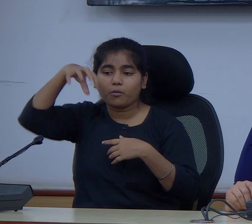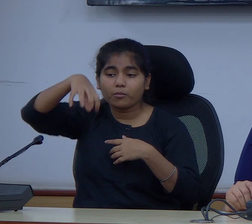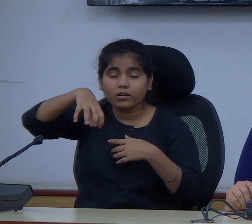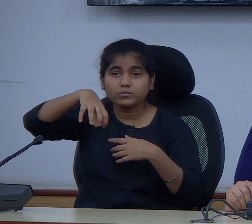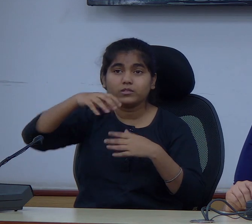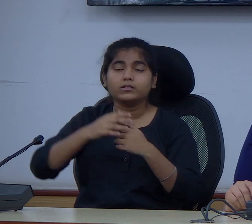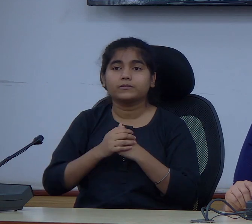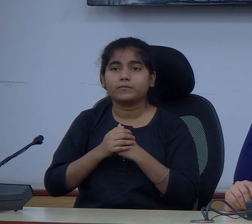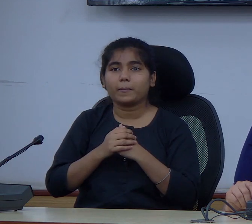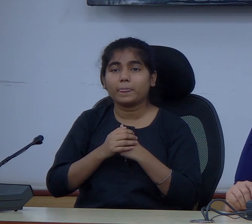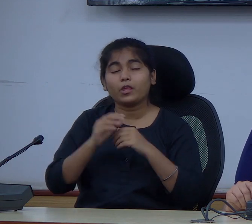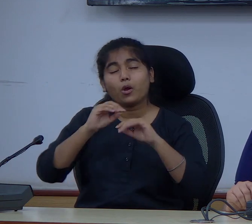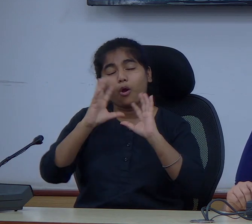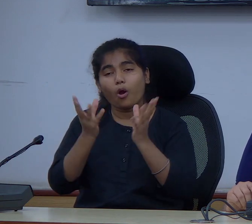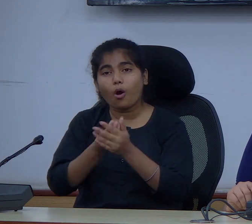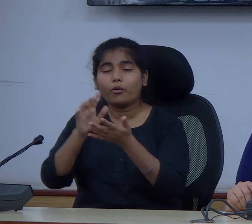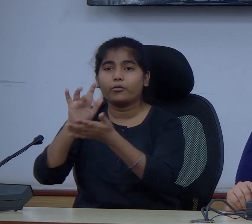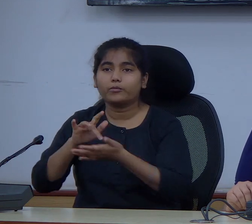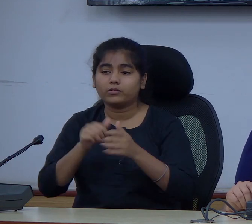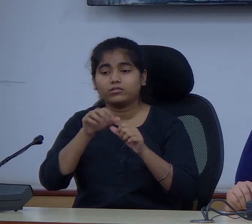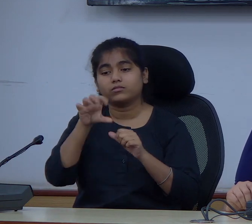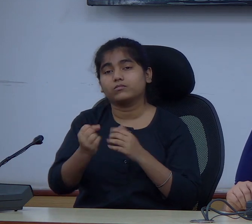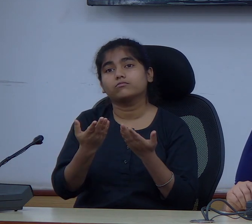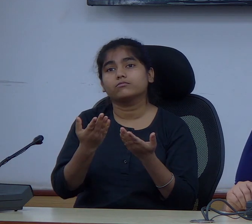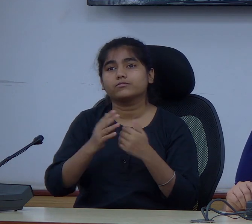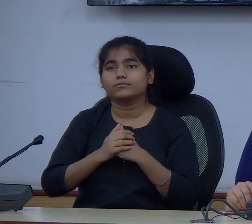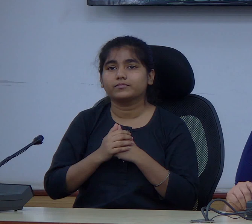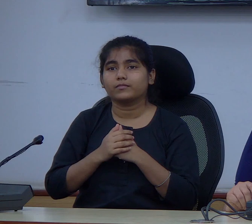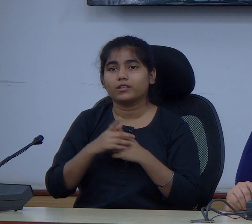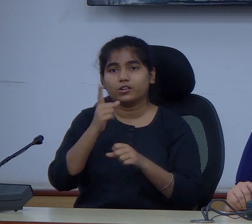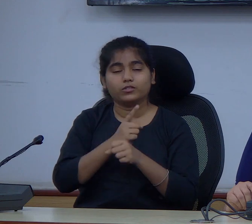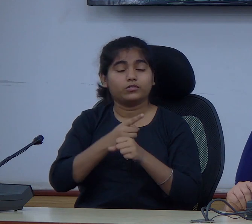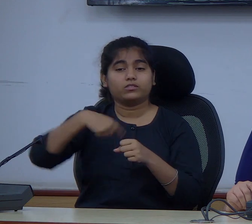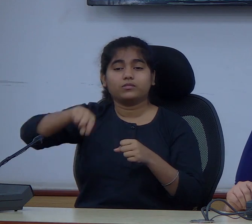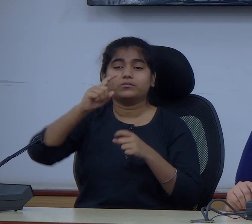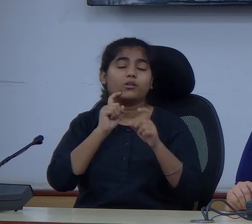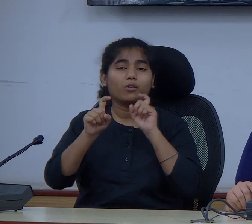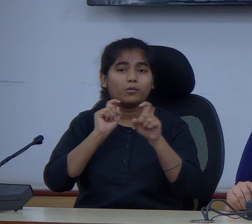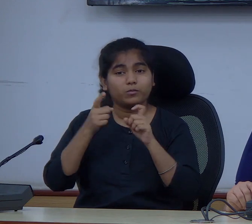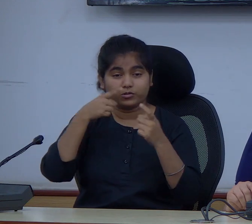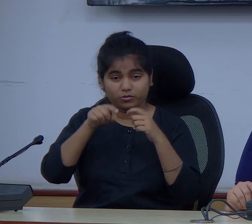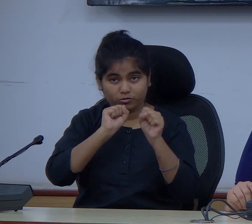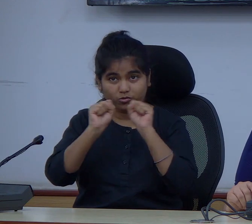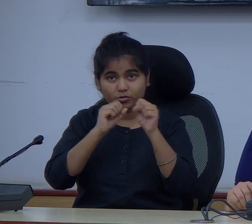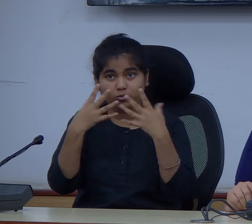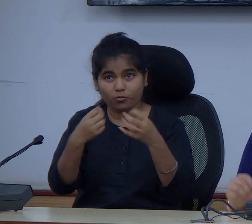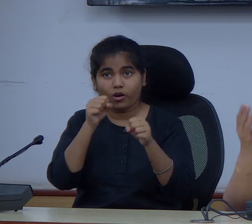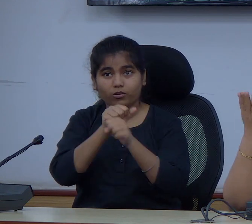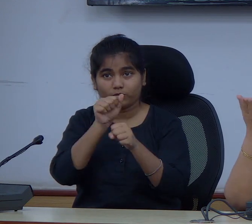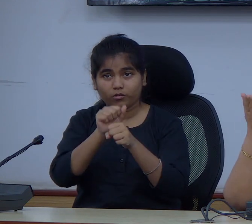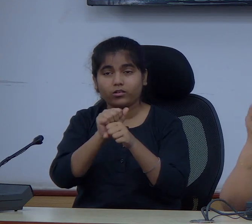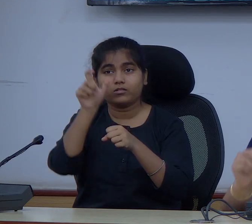जहाँ पे आप रुकते हैं बस पे चढ़ने के लिए, अगर सभी जगह एक्सेसिबल हो जाएं। तो टीचर सबसे पूछती हैं क्या आप सब योद्धा बनना